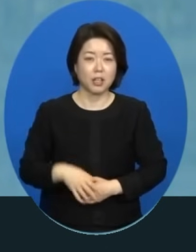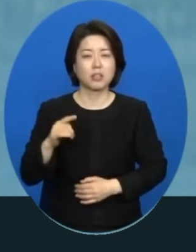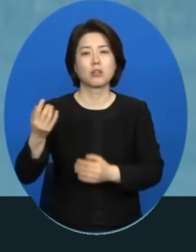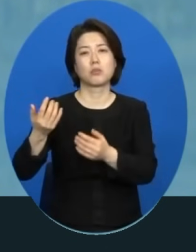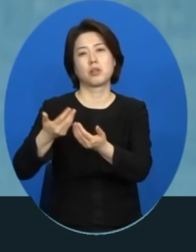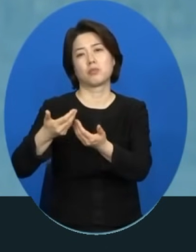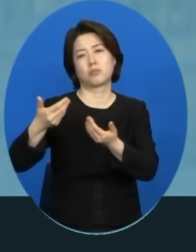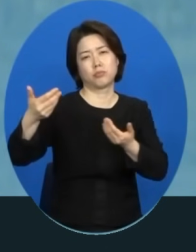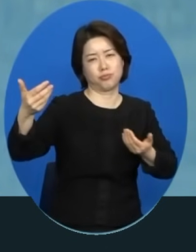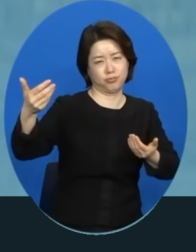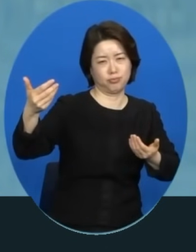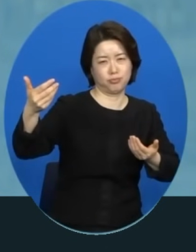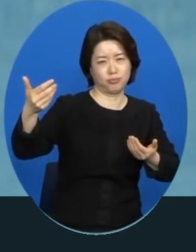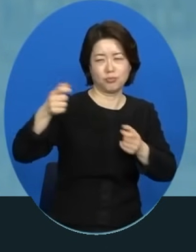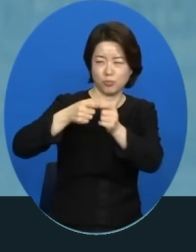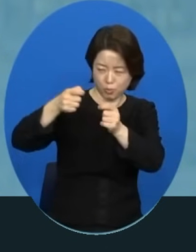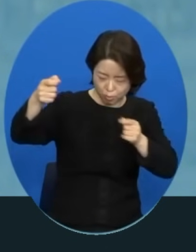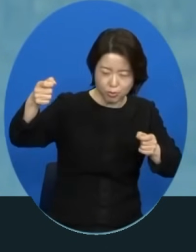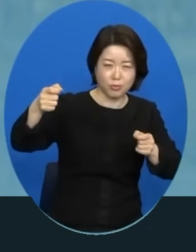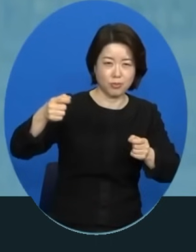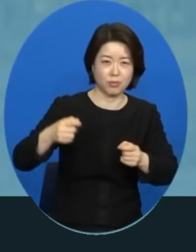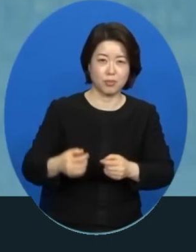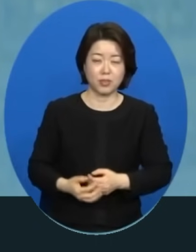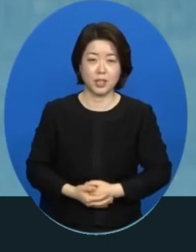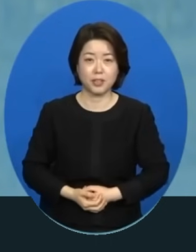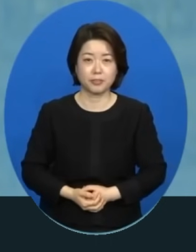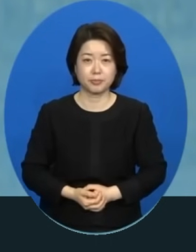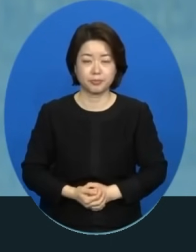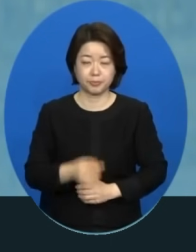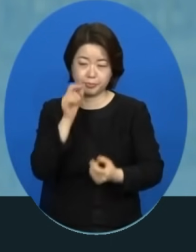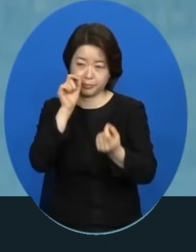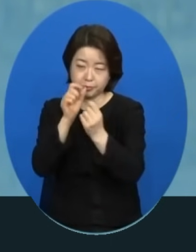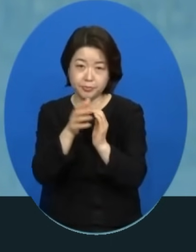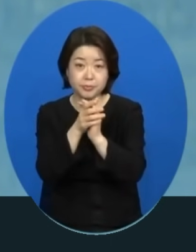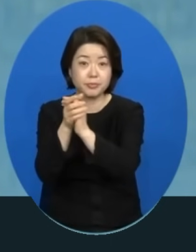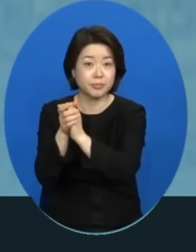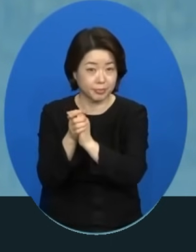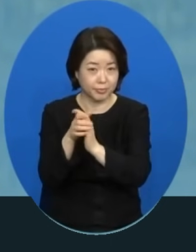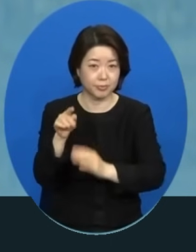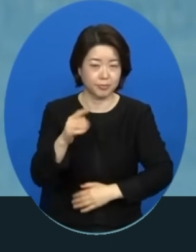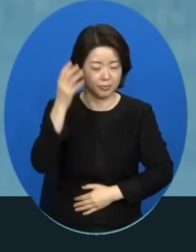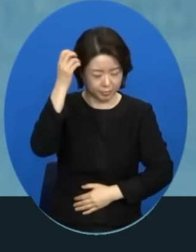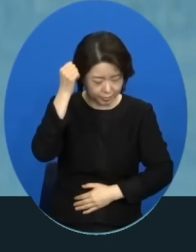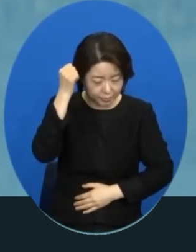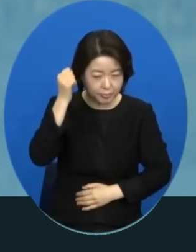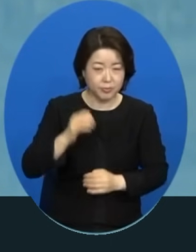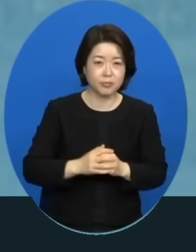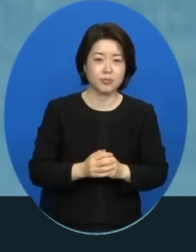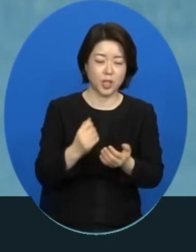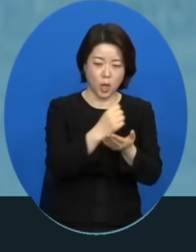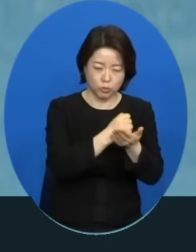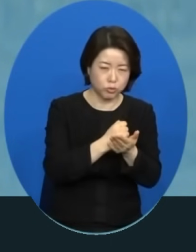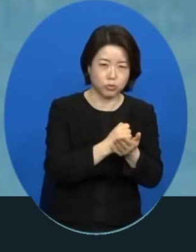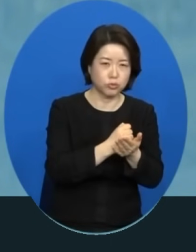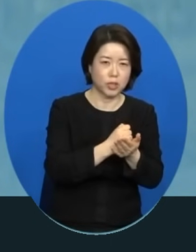멀어지는 거죠. 멀어지는 겁니다. 친밀함은요, 여러분 기억하십시오. 우연히 일어나지